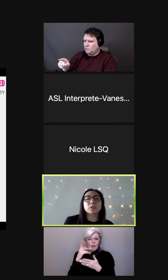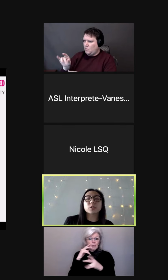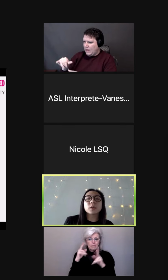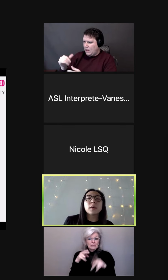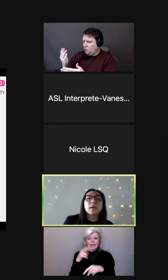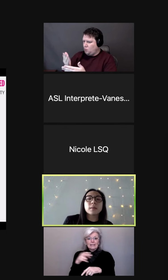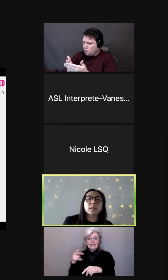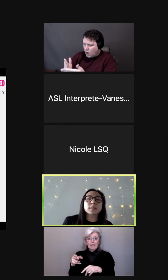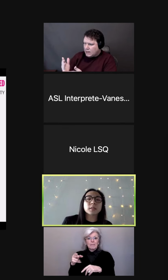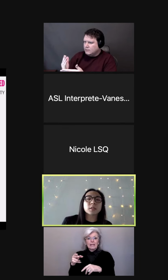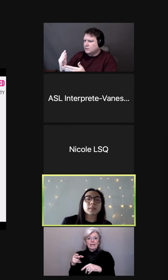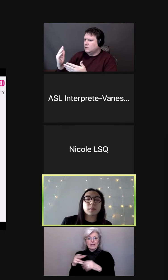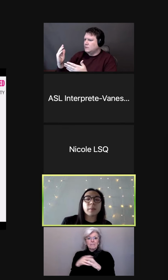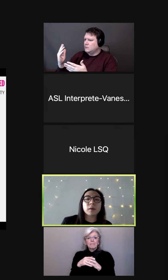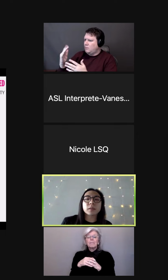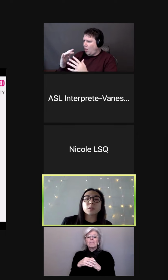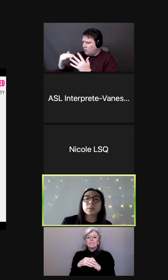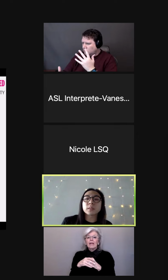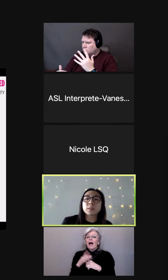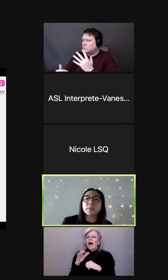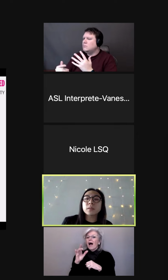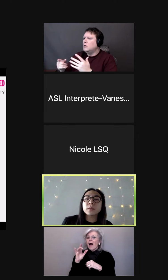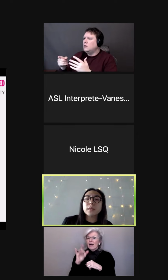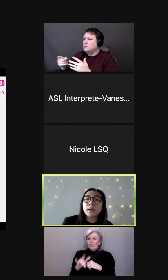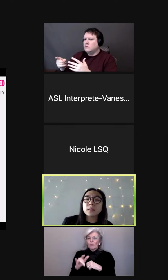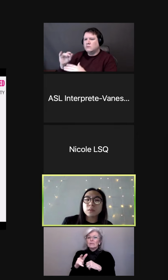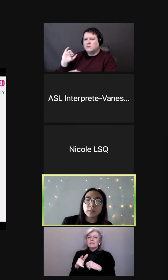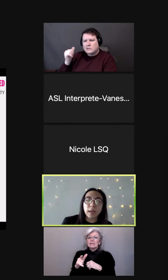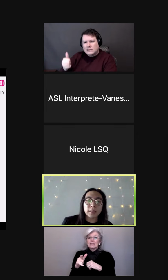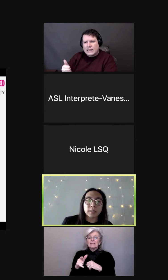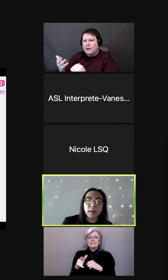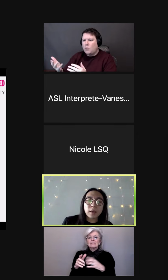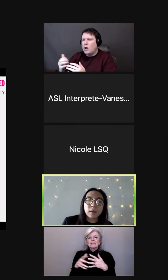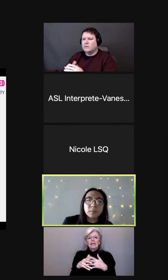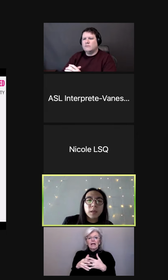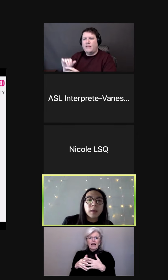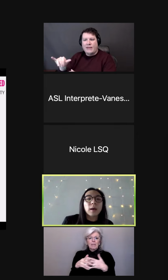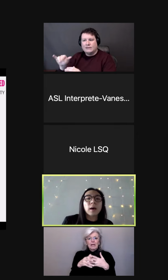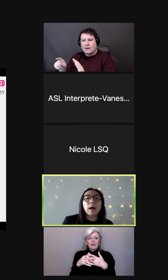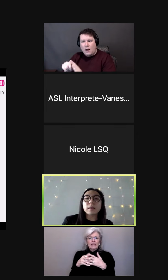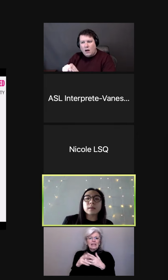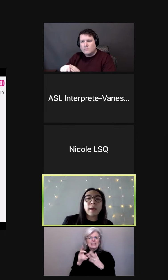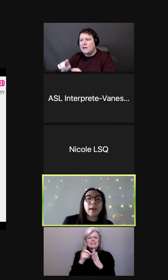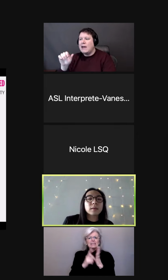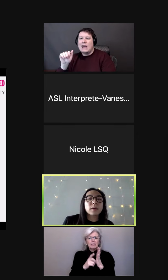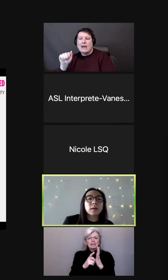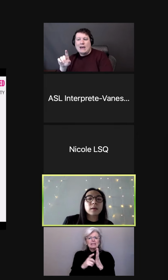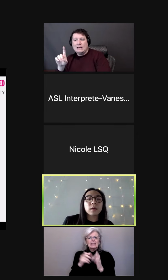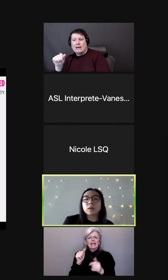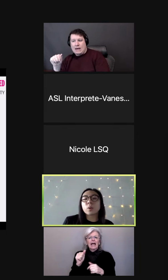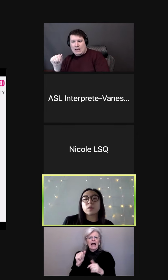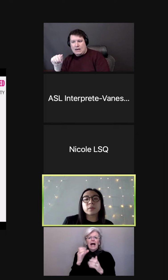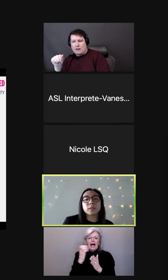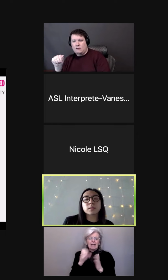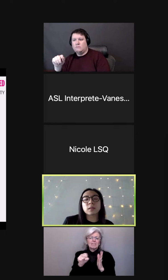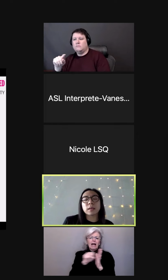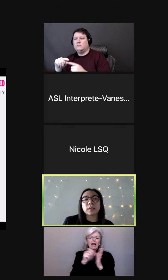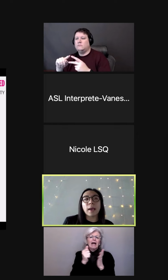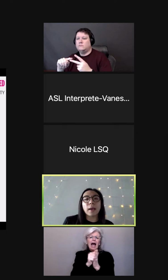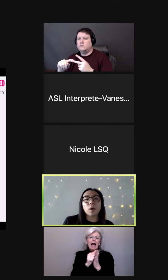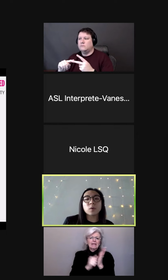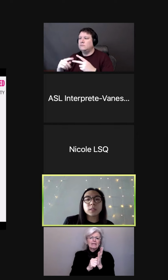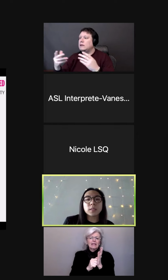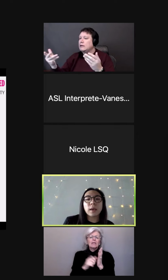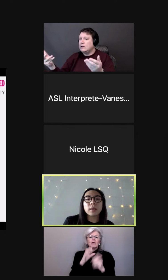handicapées grâce à l'American with Disabilities Act, l'ADA, et au Canada, l